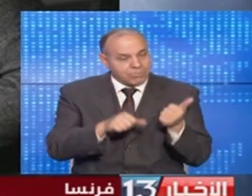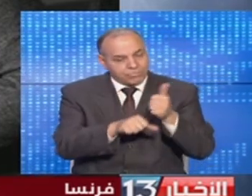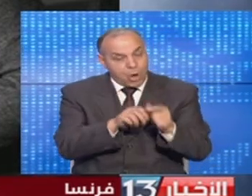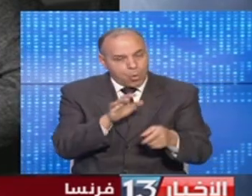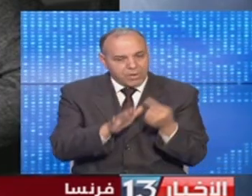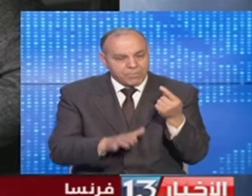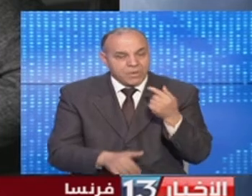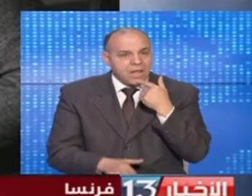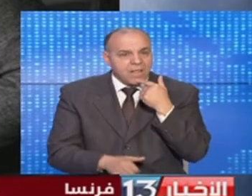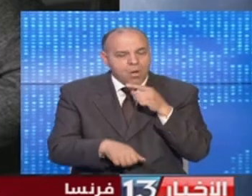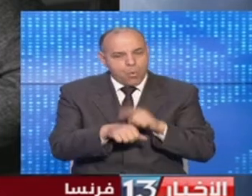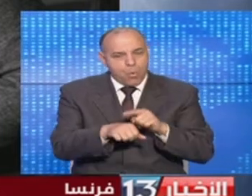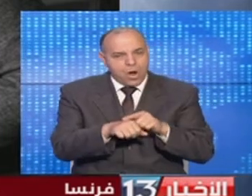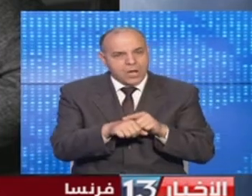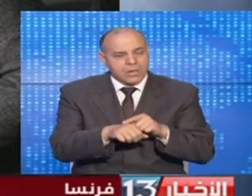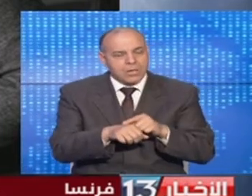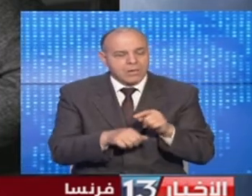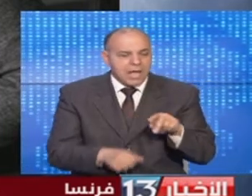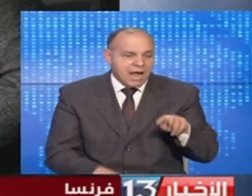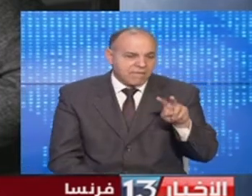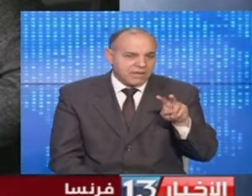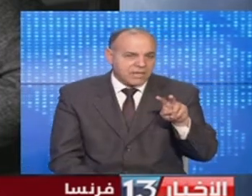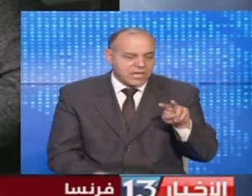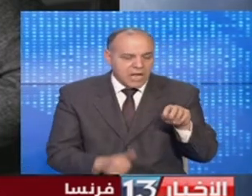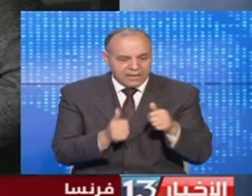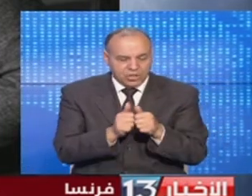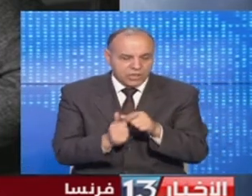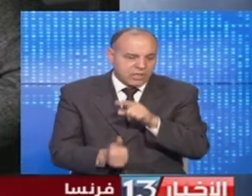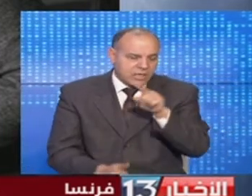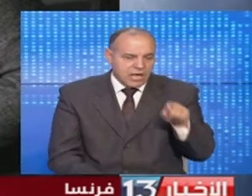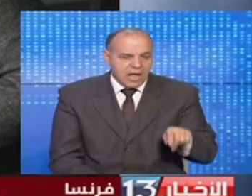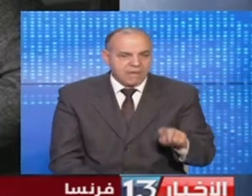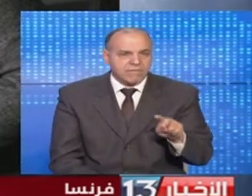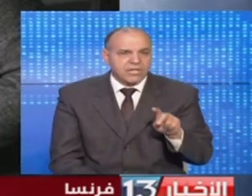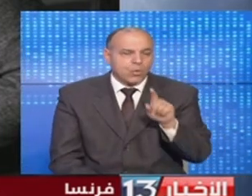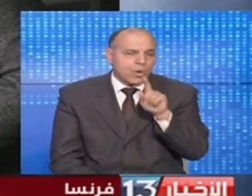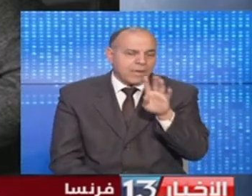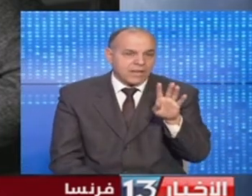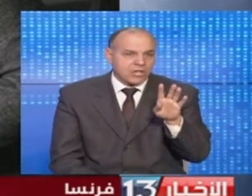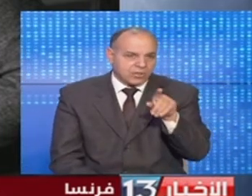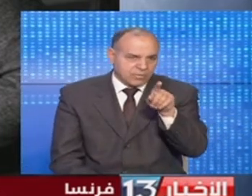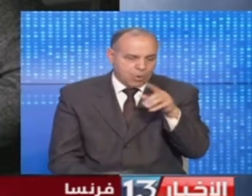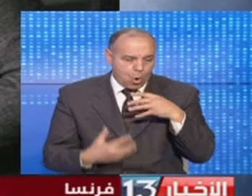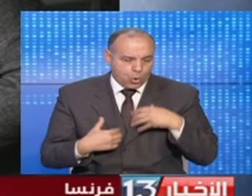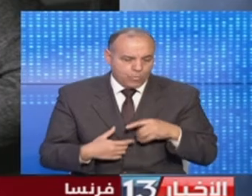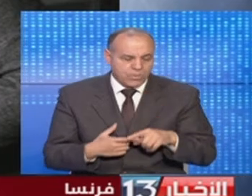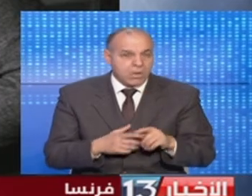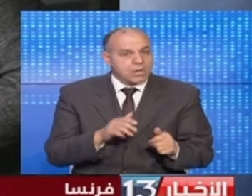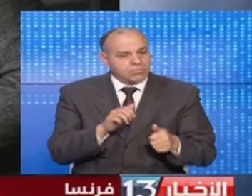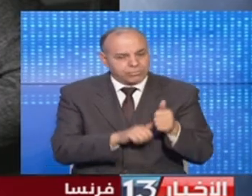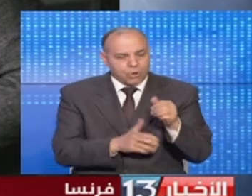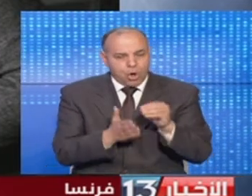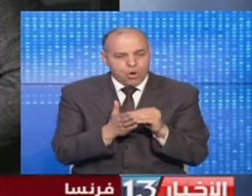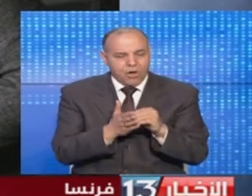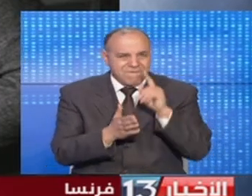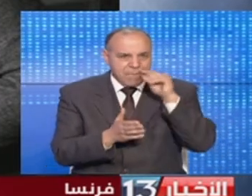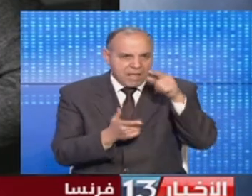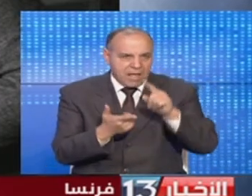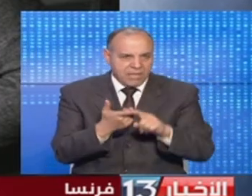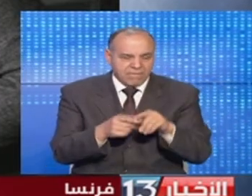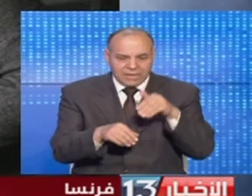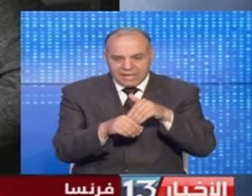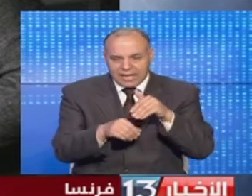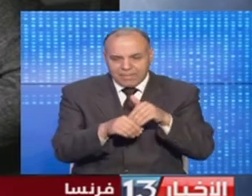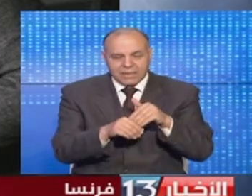خلال الفتره الممتده من الفين واحدى عشر الى الفين واربعه عشر كما ترشحت محرزيه لعبيدي في